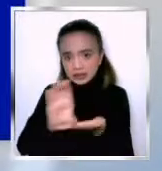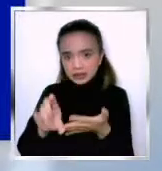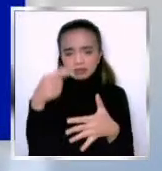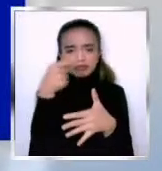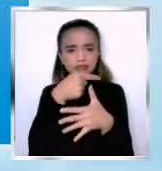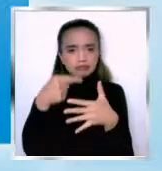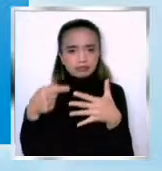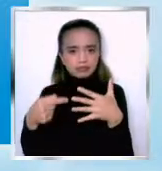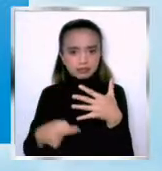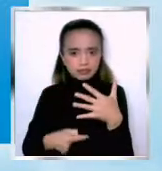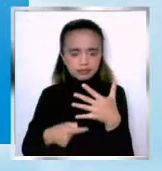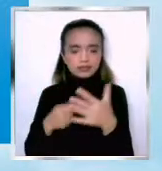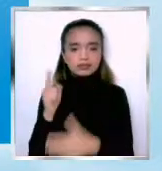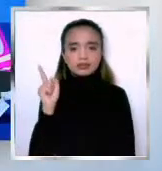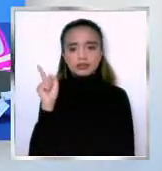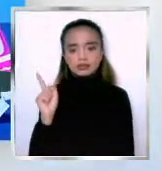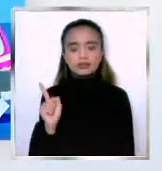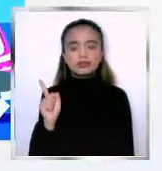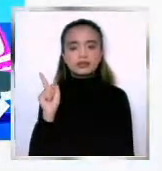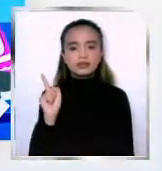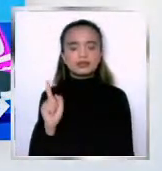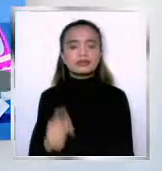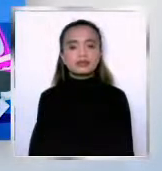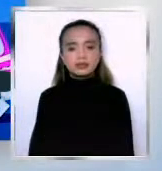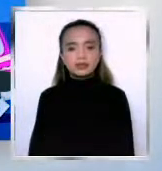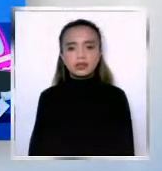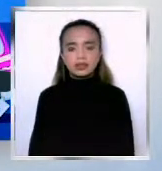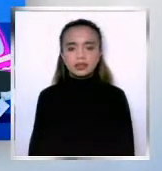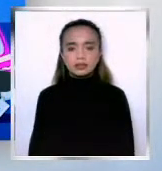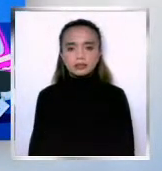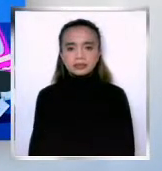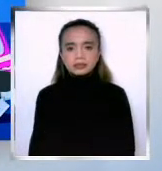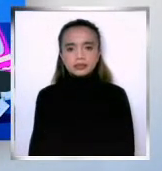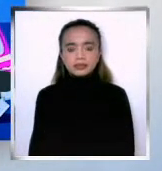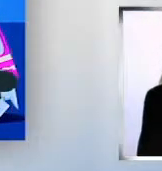Globe Rewards, Metrobank Credit Card at Lazada.